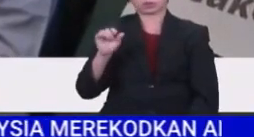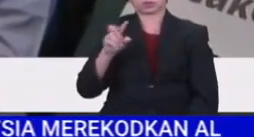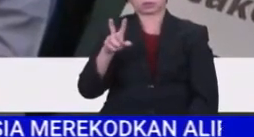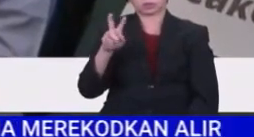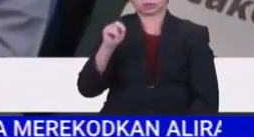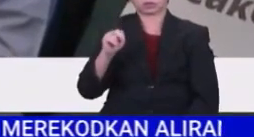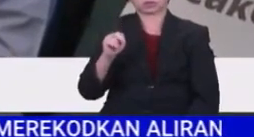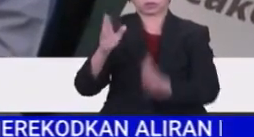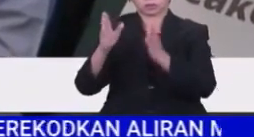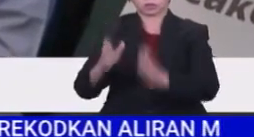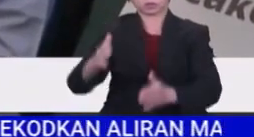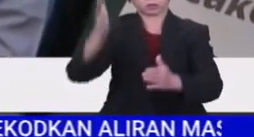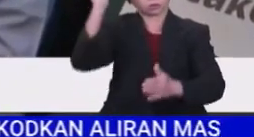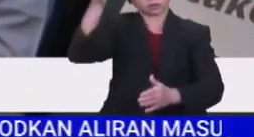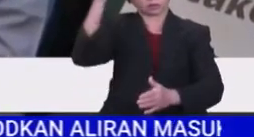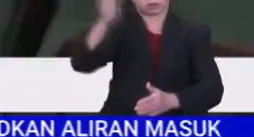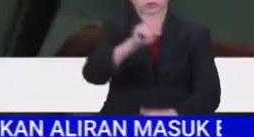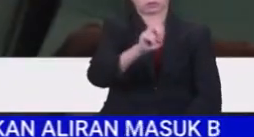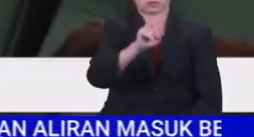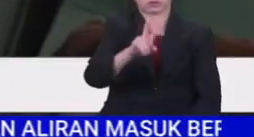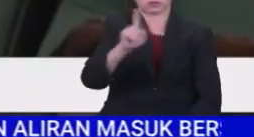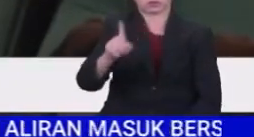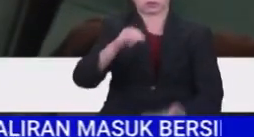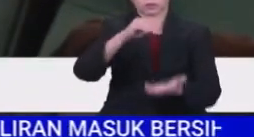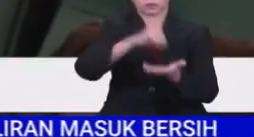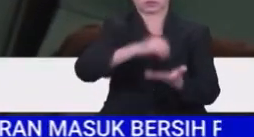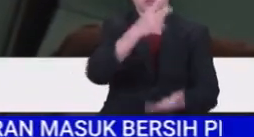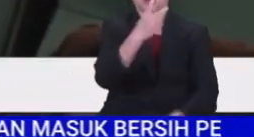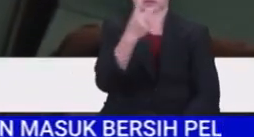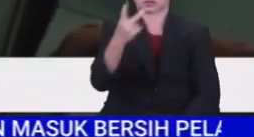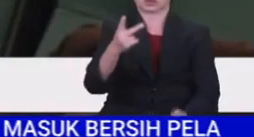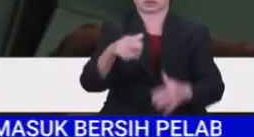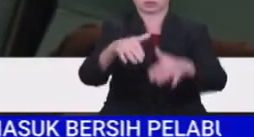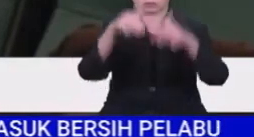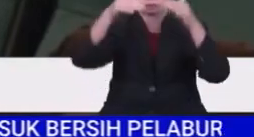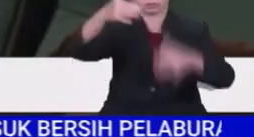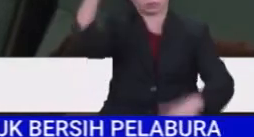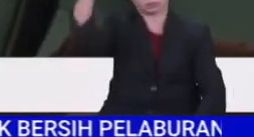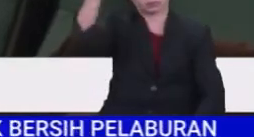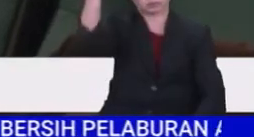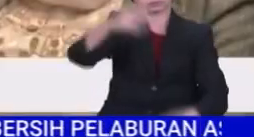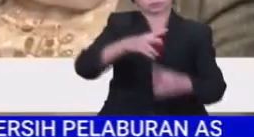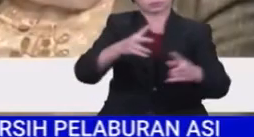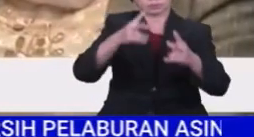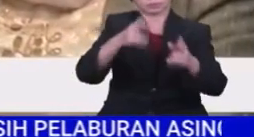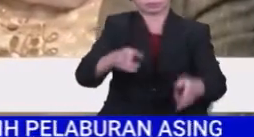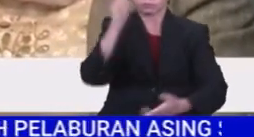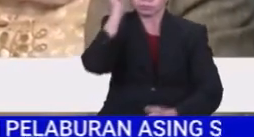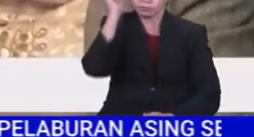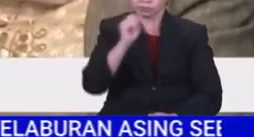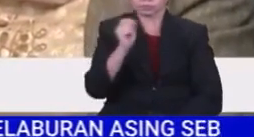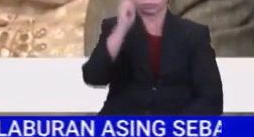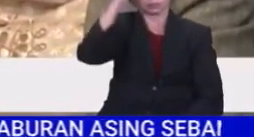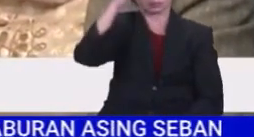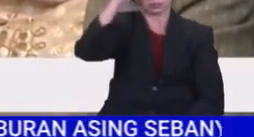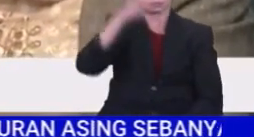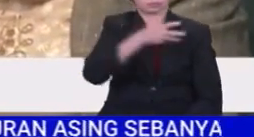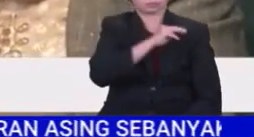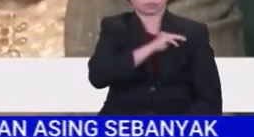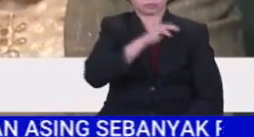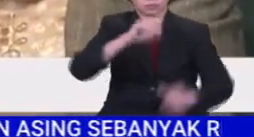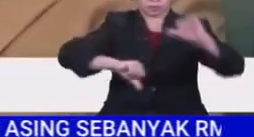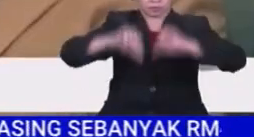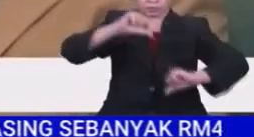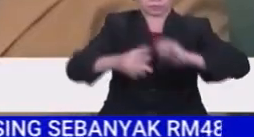accustomed conference 2011 di Kota Kinabalu persidangan diresmikan setiausaha politik kepada Menteri